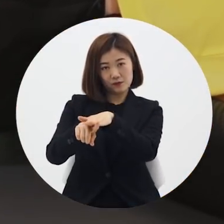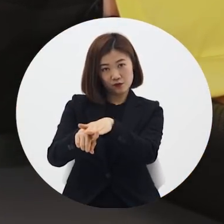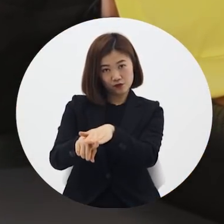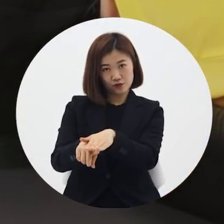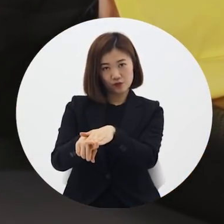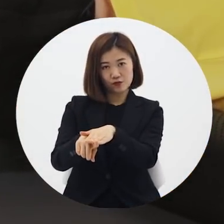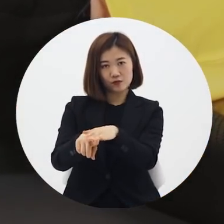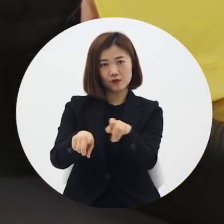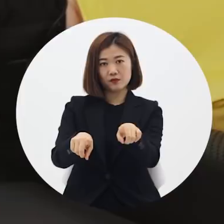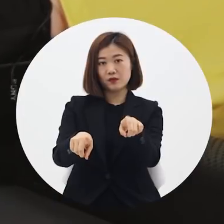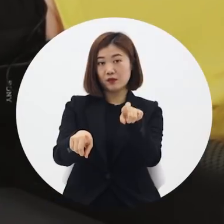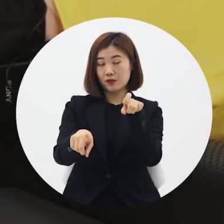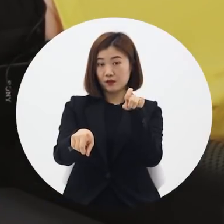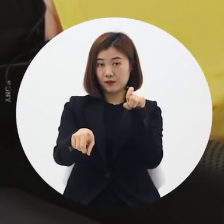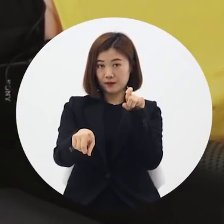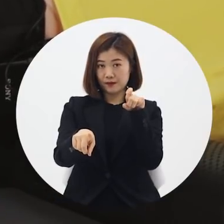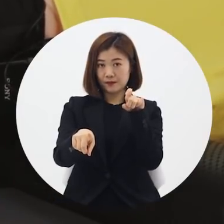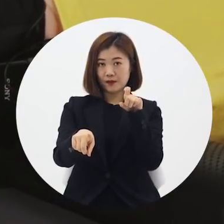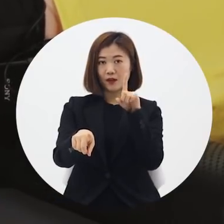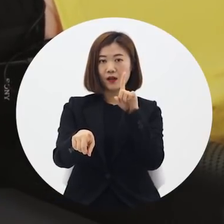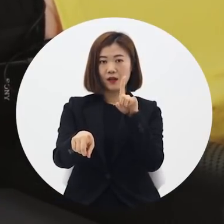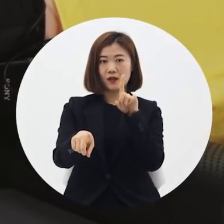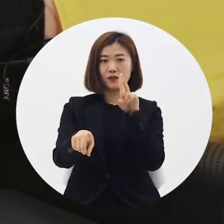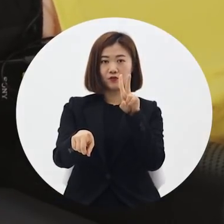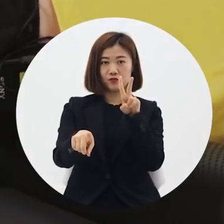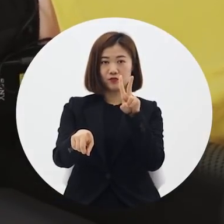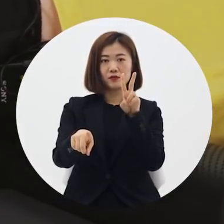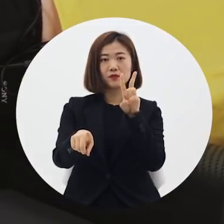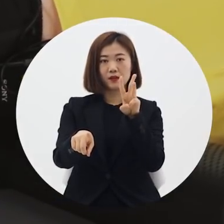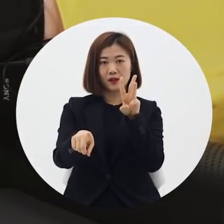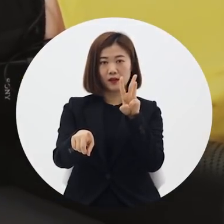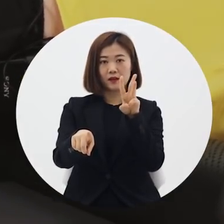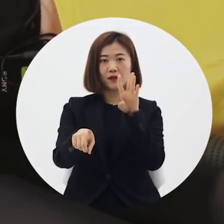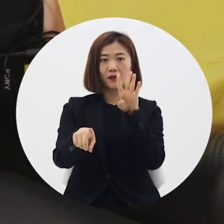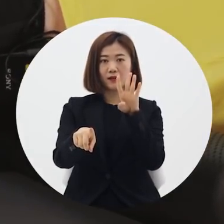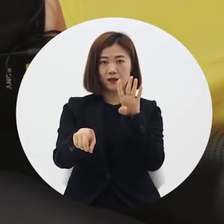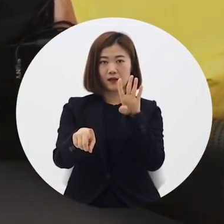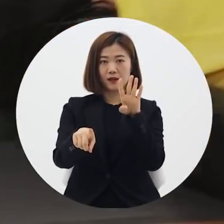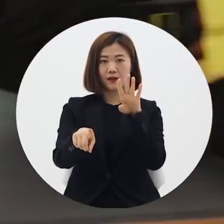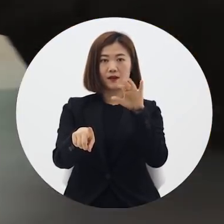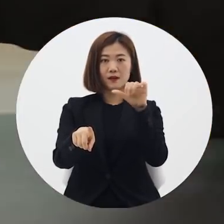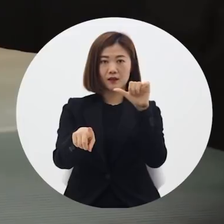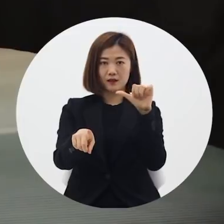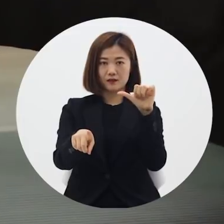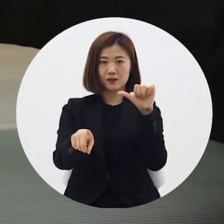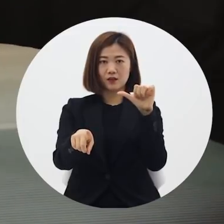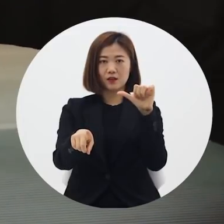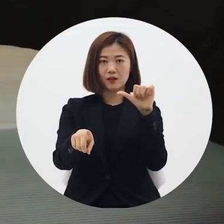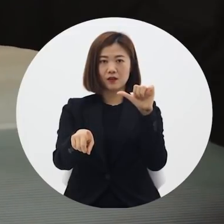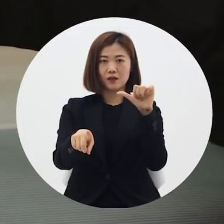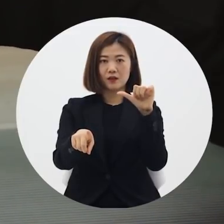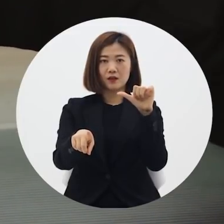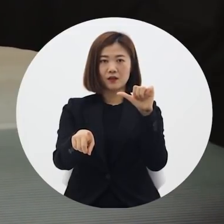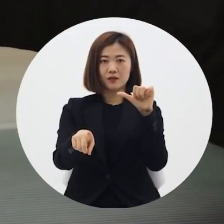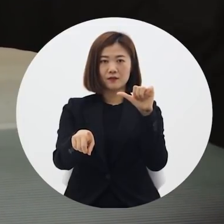않게 눌러주십니다. 하나, 둘, 셋, 넷,